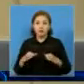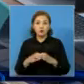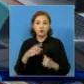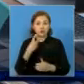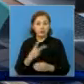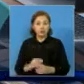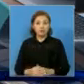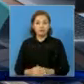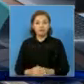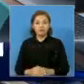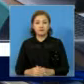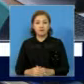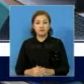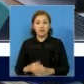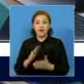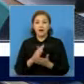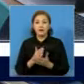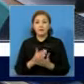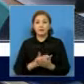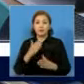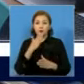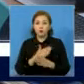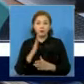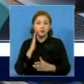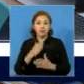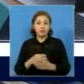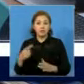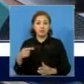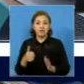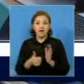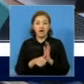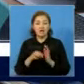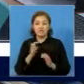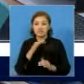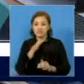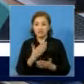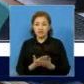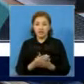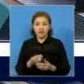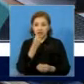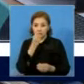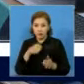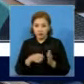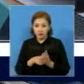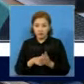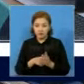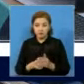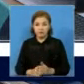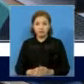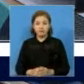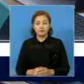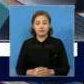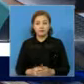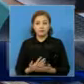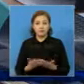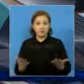қарастырылыпты. Кепілдендірілген әлеуметтік пакет 1 жастан 6 жасқа дейінгі балаларға азық-түлік себеті, азық-түлік